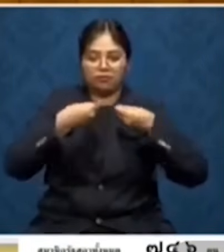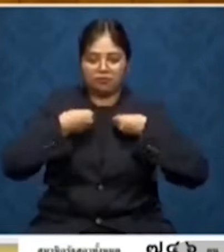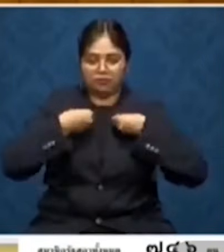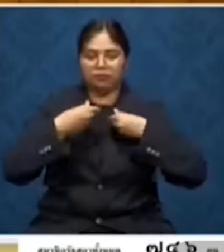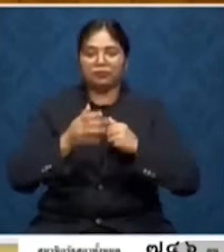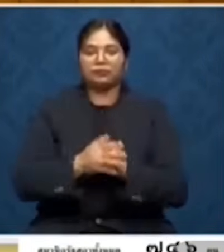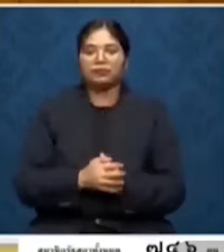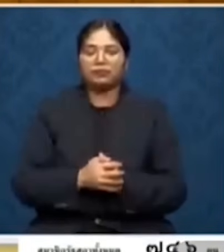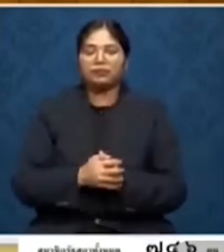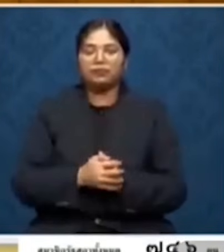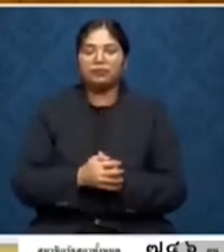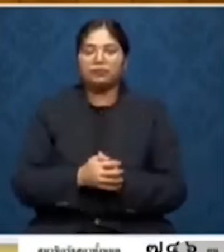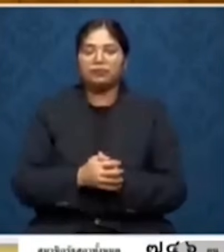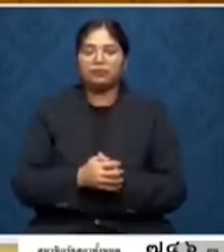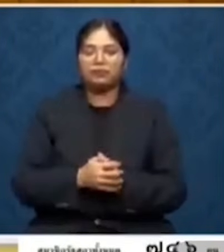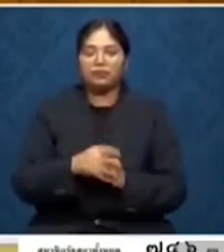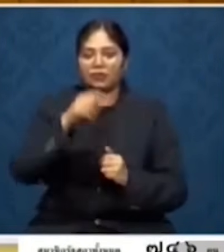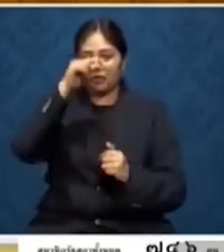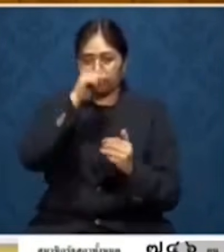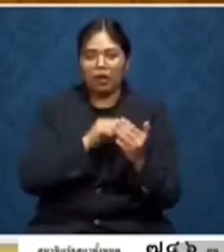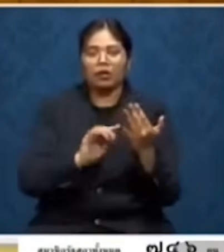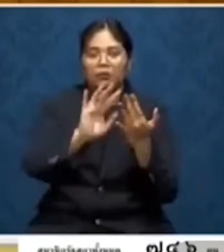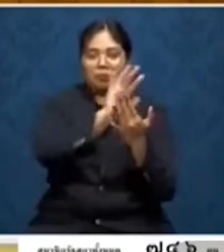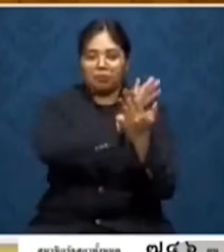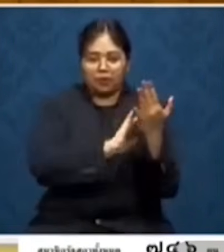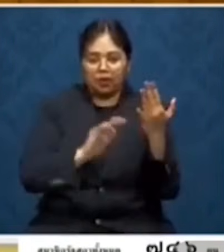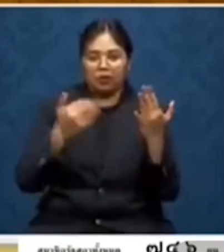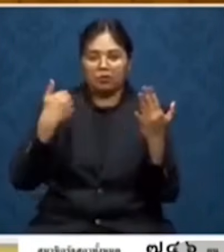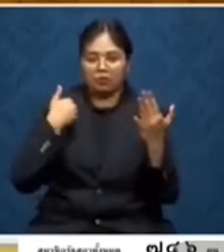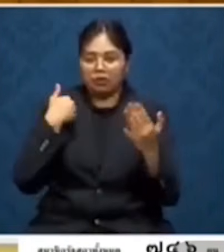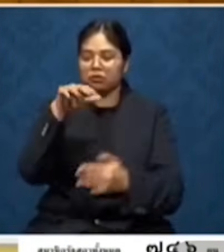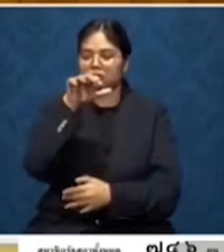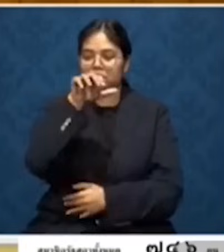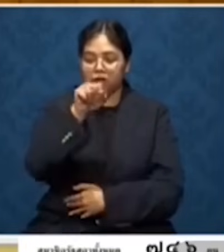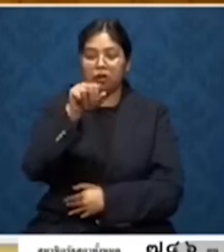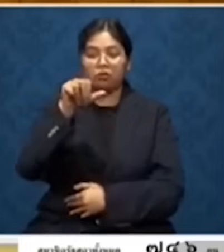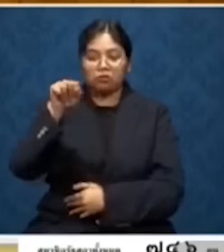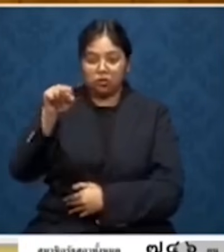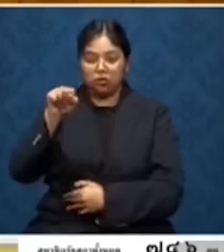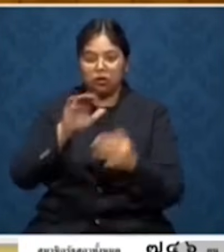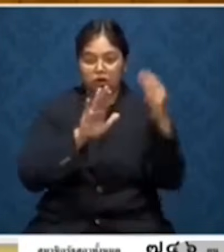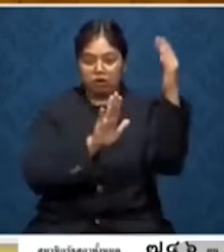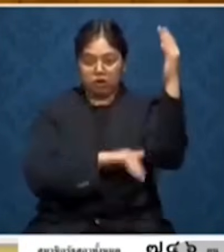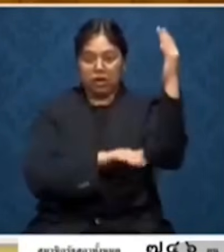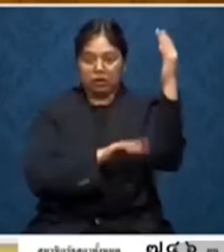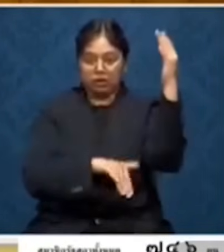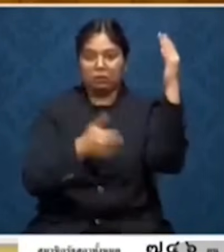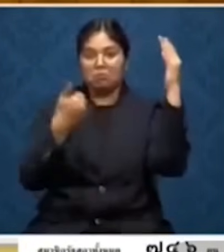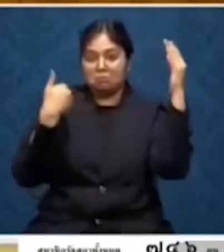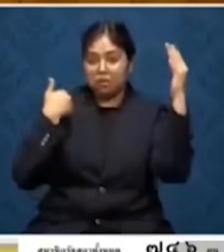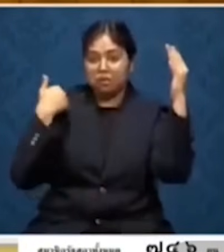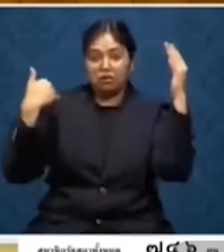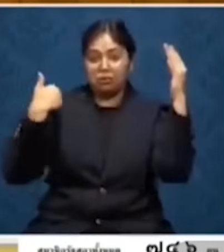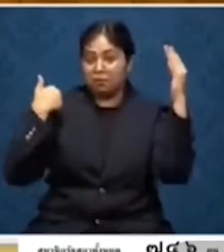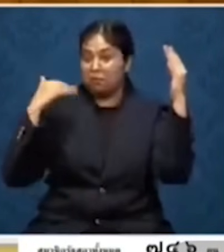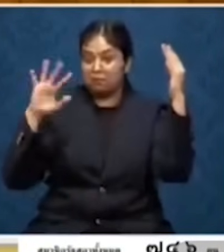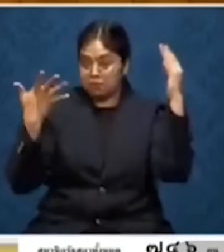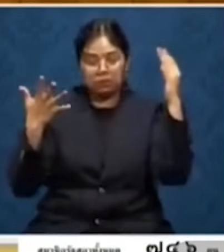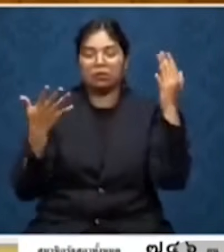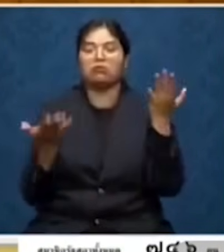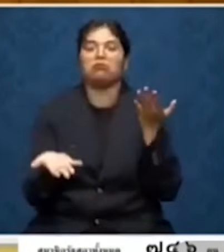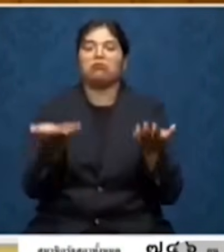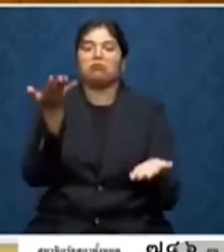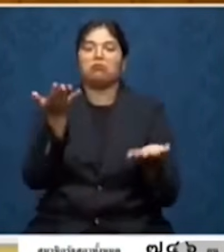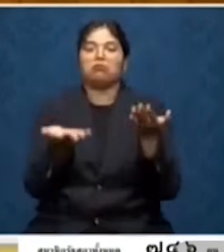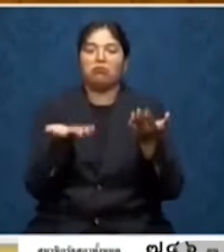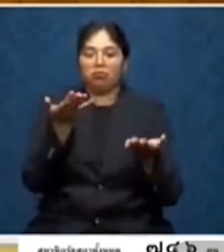ไม่ว่ารัฐบาลนี้จะมีส.ส.ในภาคใต้หรือไม่มีก็ตามทีเป็น